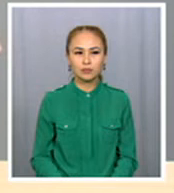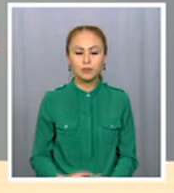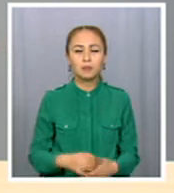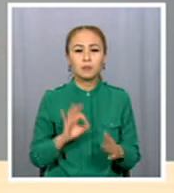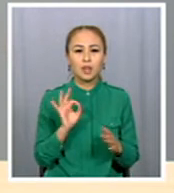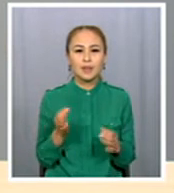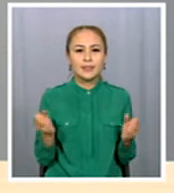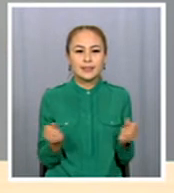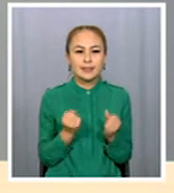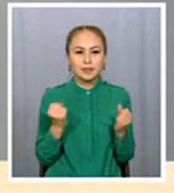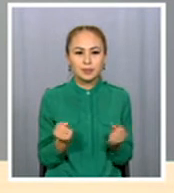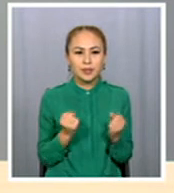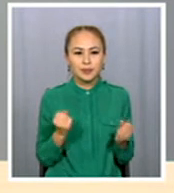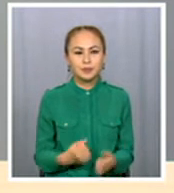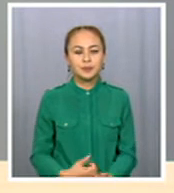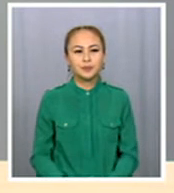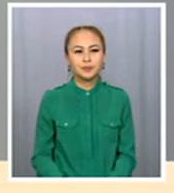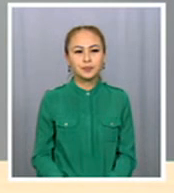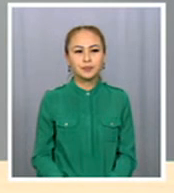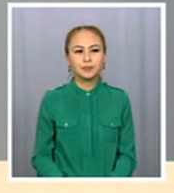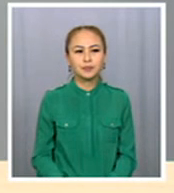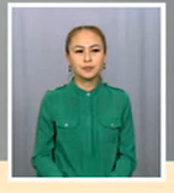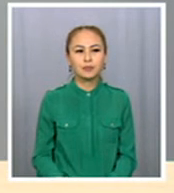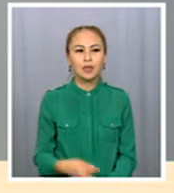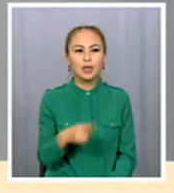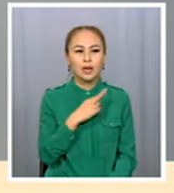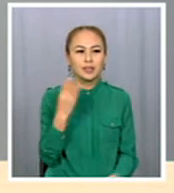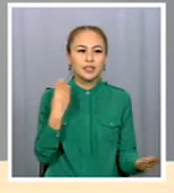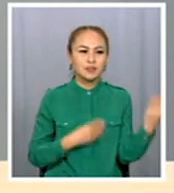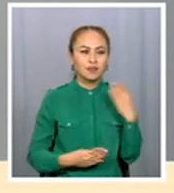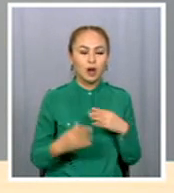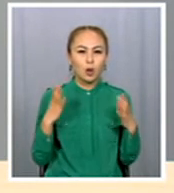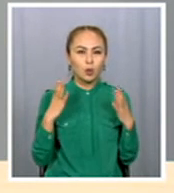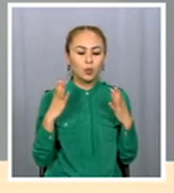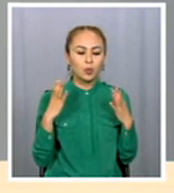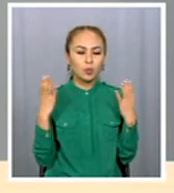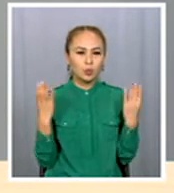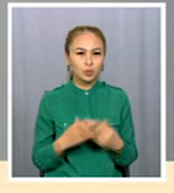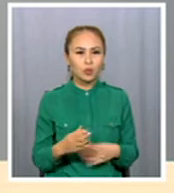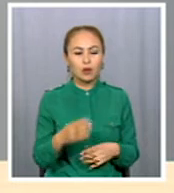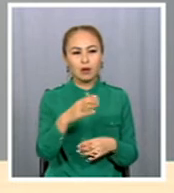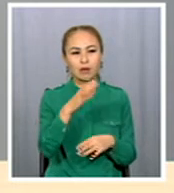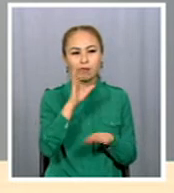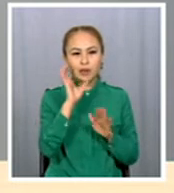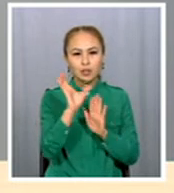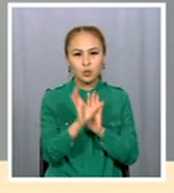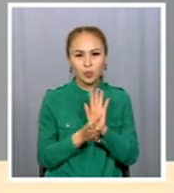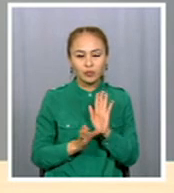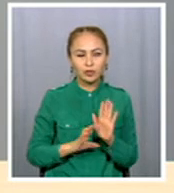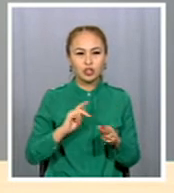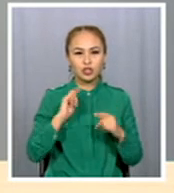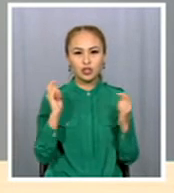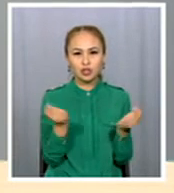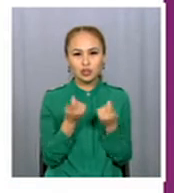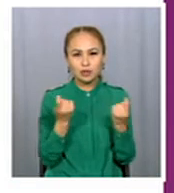Правильно, зима. Молодцы. Я надеваю куртку, кроссовки, джинсы. Это?